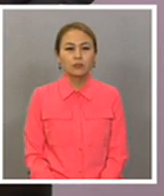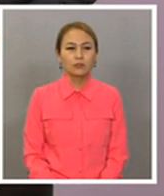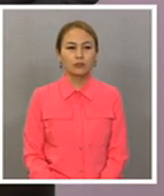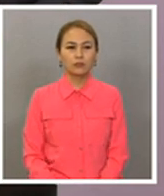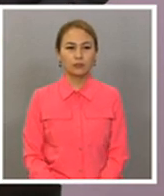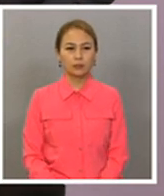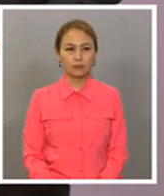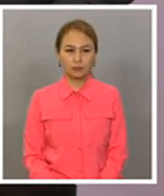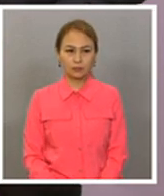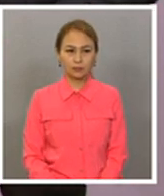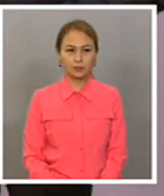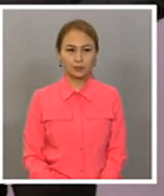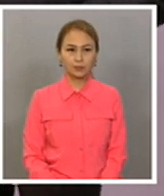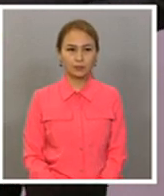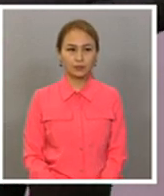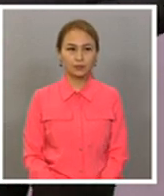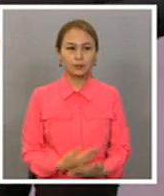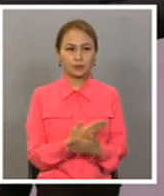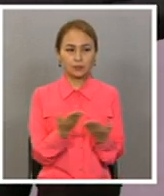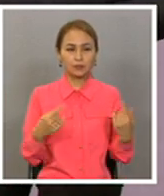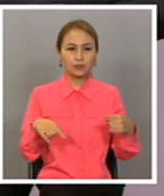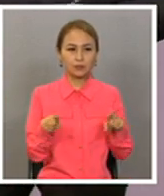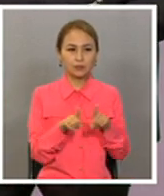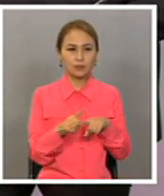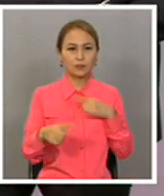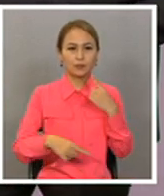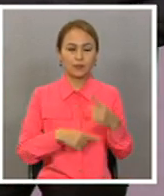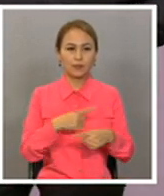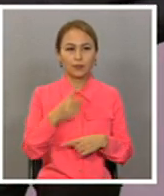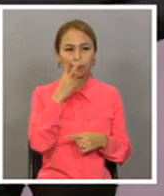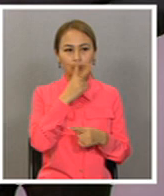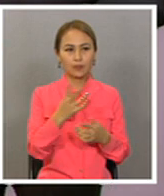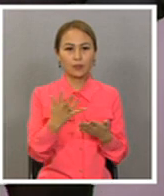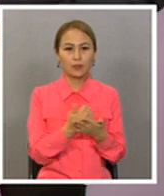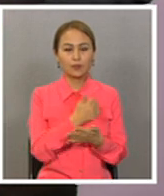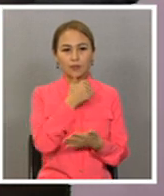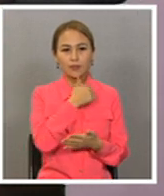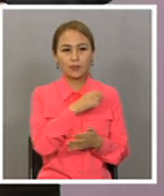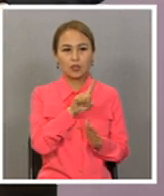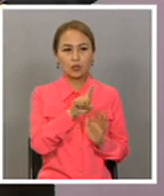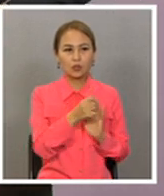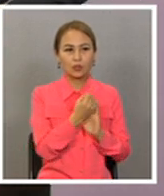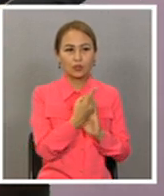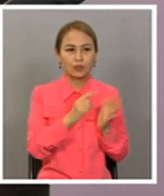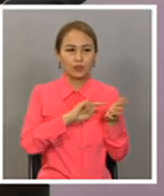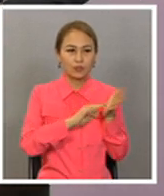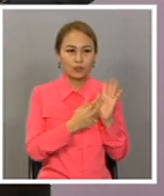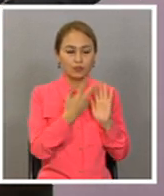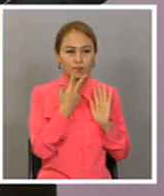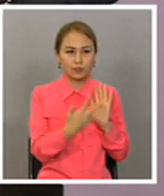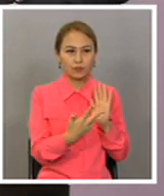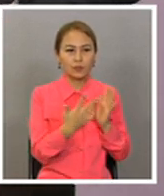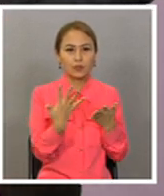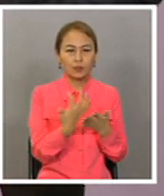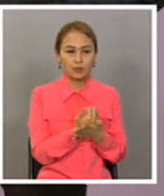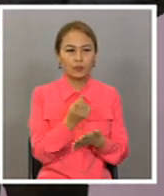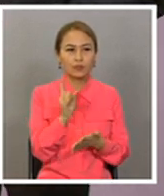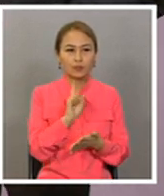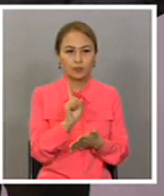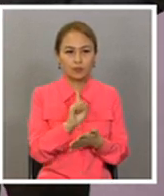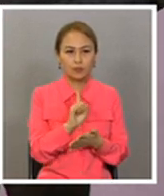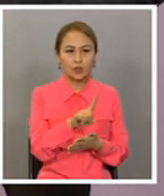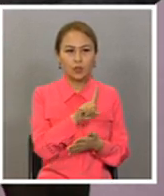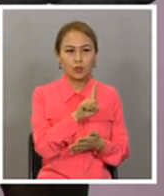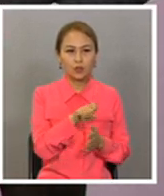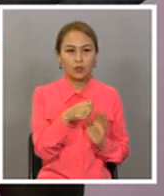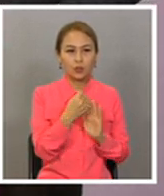keten. Осы сияқты келесі өрнекті талдайық. 111 мен 3-тің көбейтіндісін табу үшін